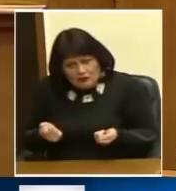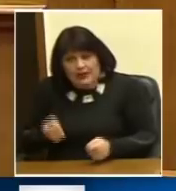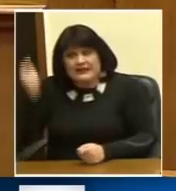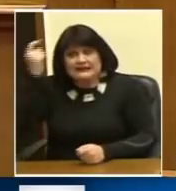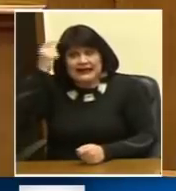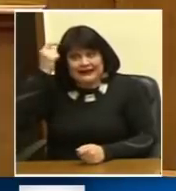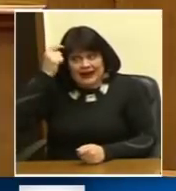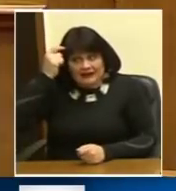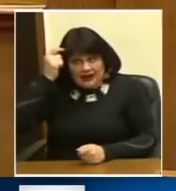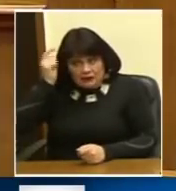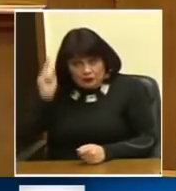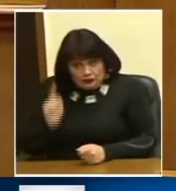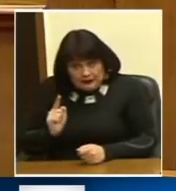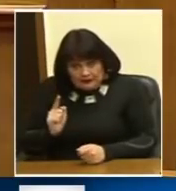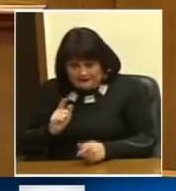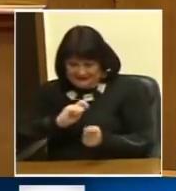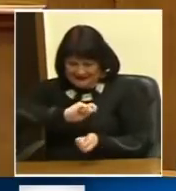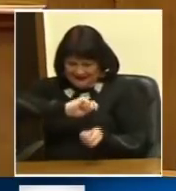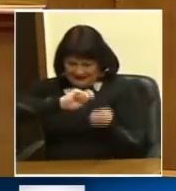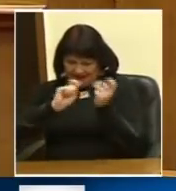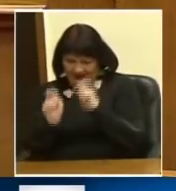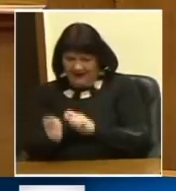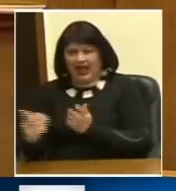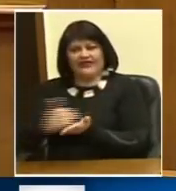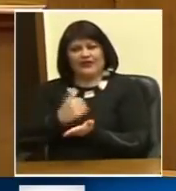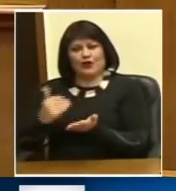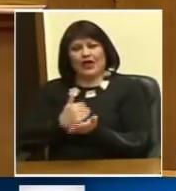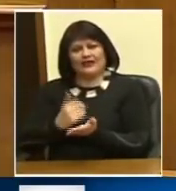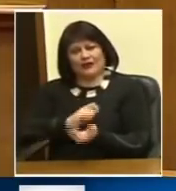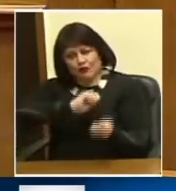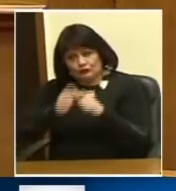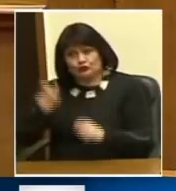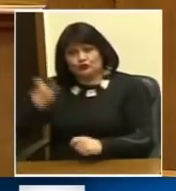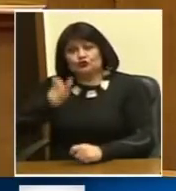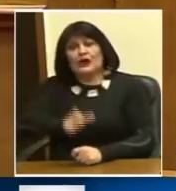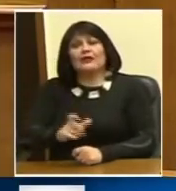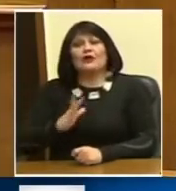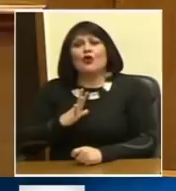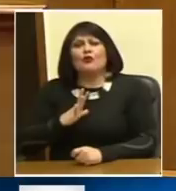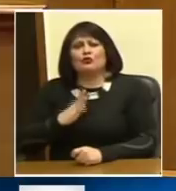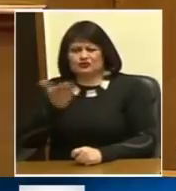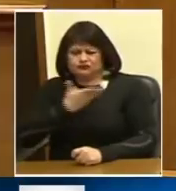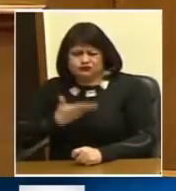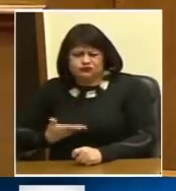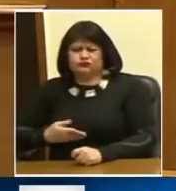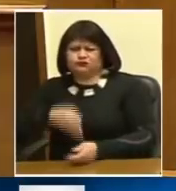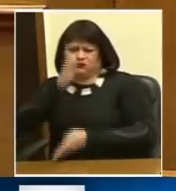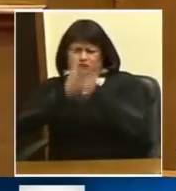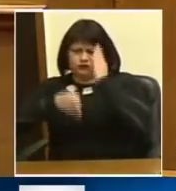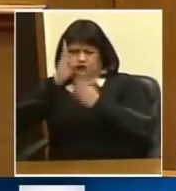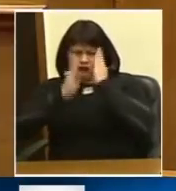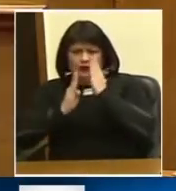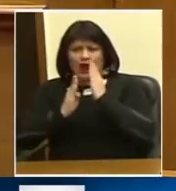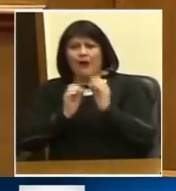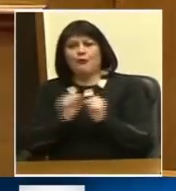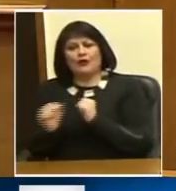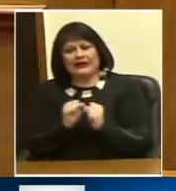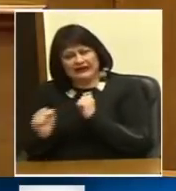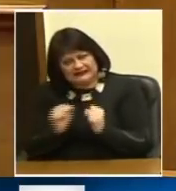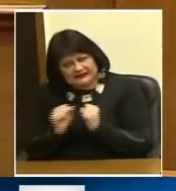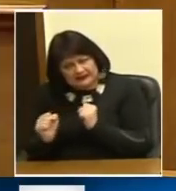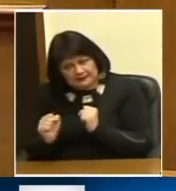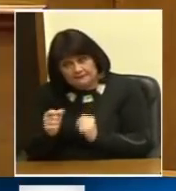να θέλουμε να αποκαταστήσουμε τις αδικίες απέναντι στους ανθρώπους που πλήγησαν τόσο βάναυσα από την κρίση. Αν εσείς